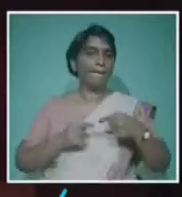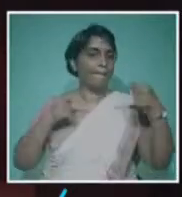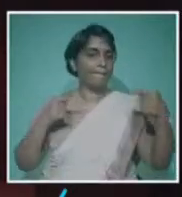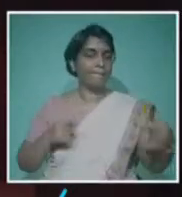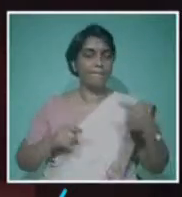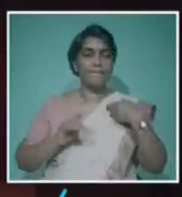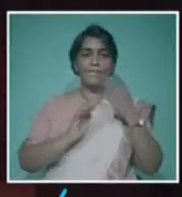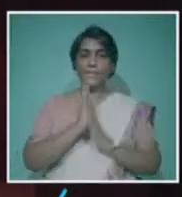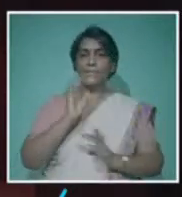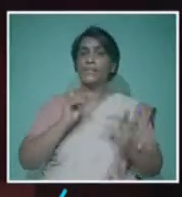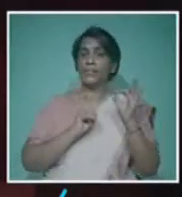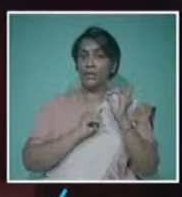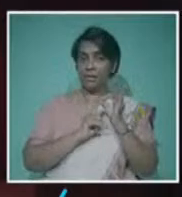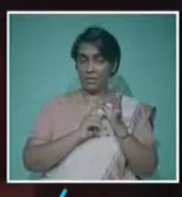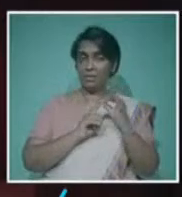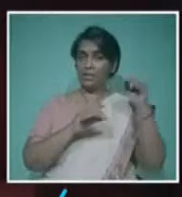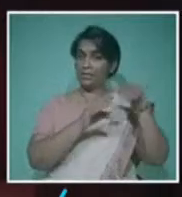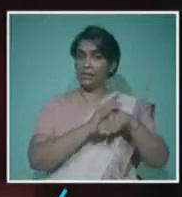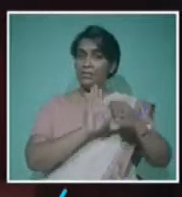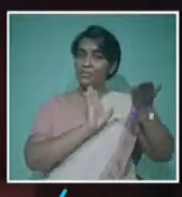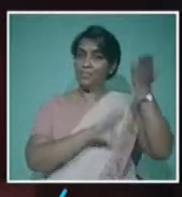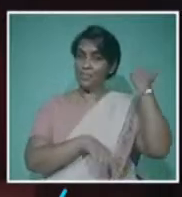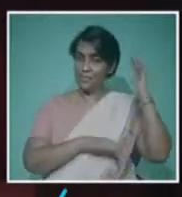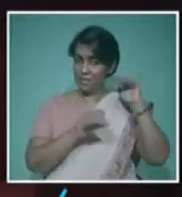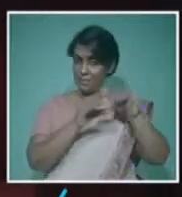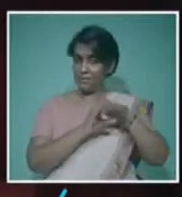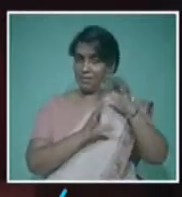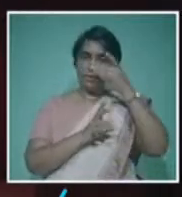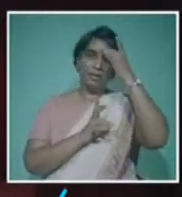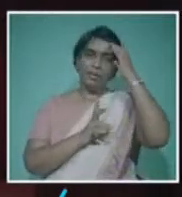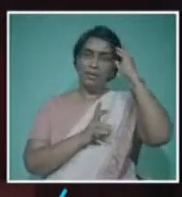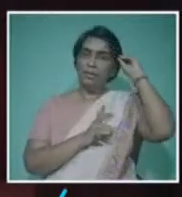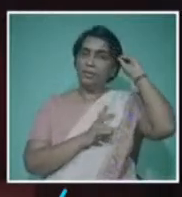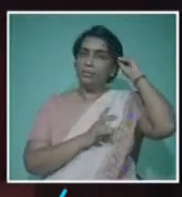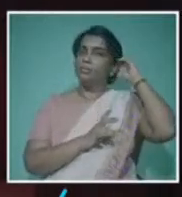vipakshe mantriwarayek hatiyata katitu karana avasthave